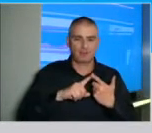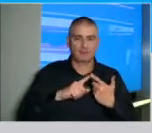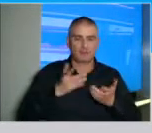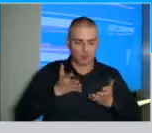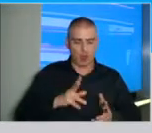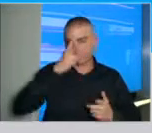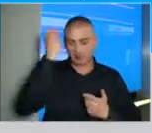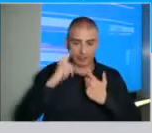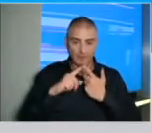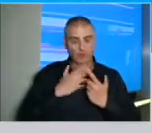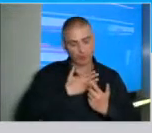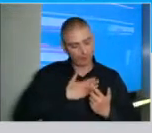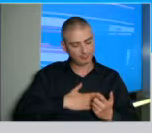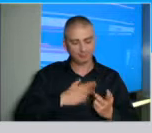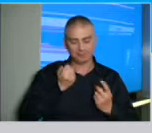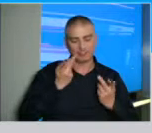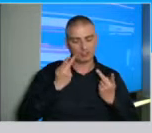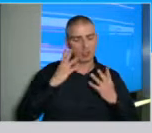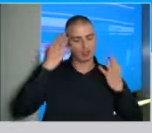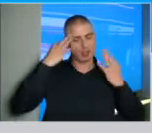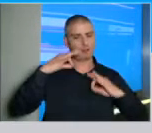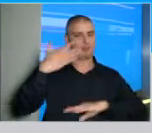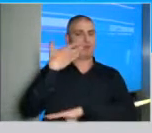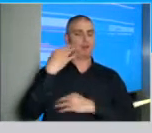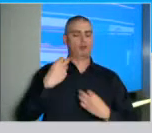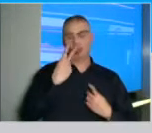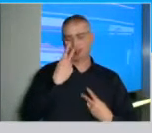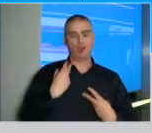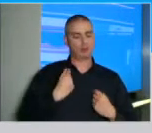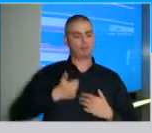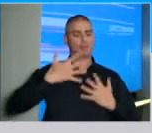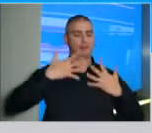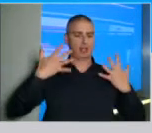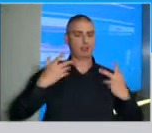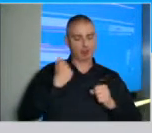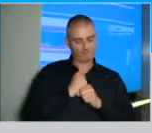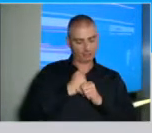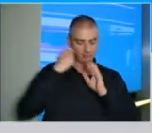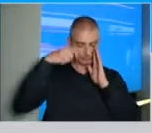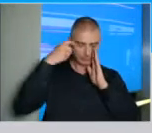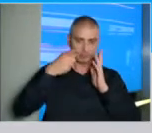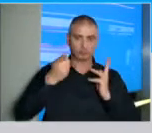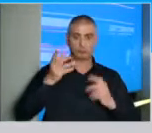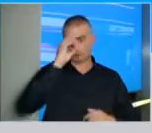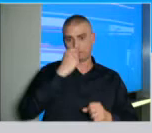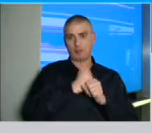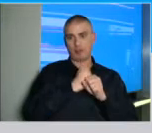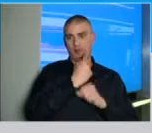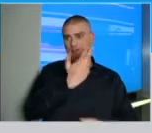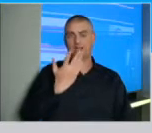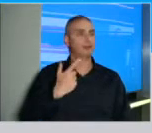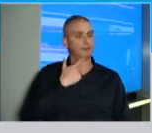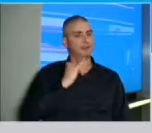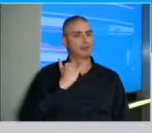היולדת הערבייה. רוצה קצת יותר ממלכתיות, להיראות מנהיג גדול, ועשה לעצמו סרט שאובמה היה עושה לעצמו.